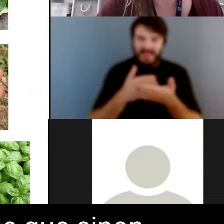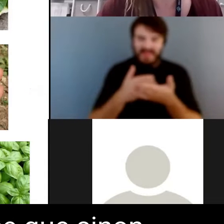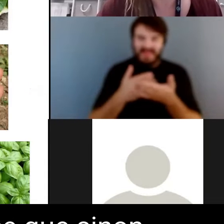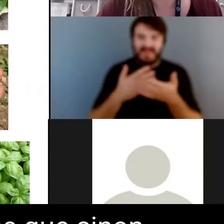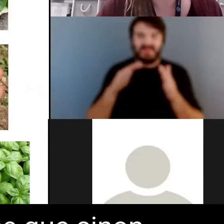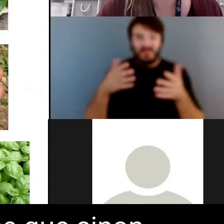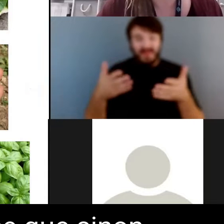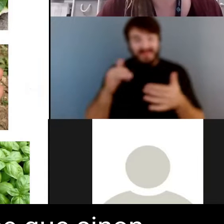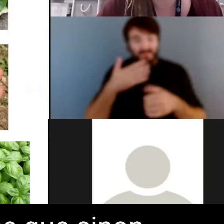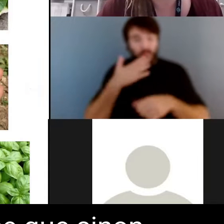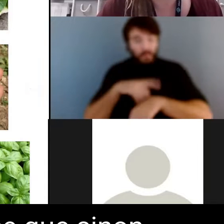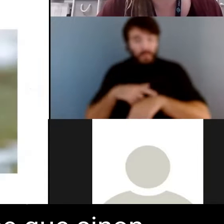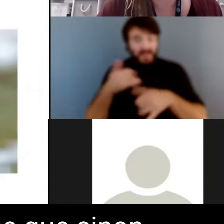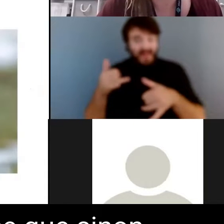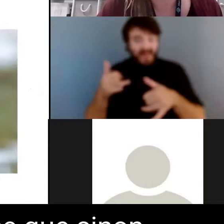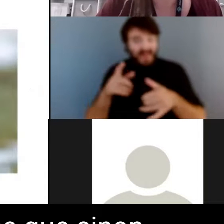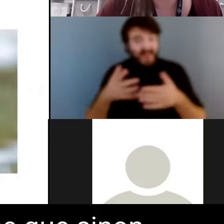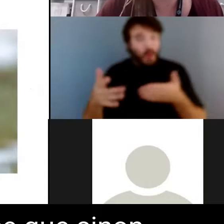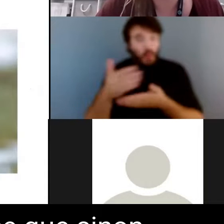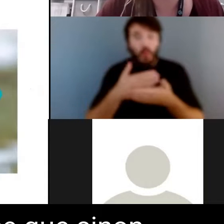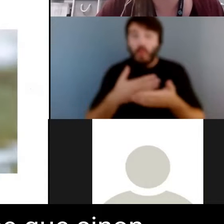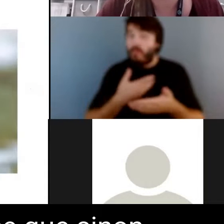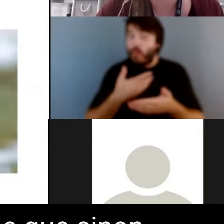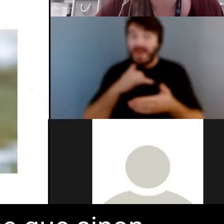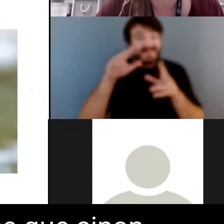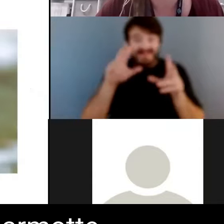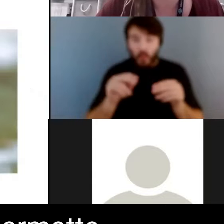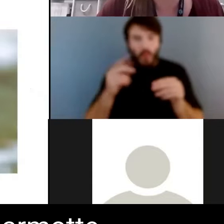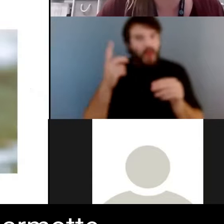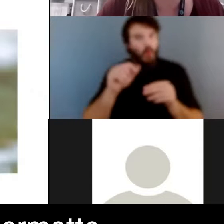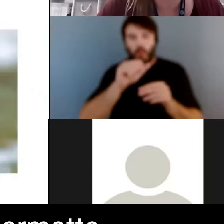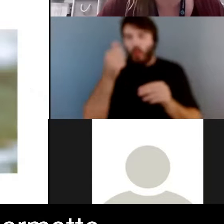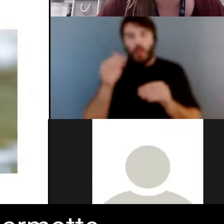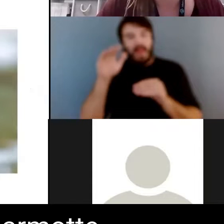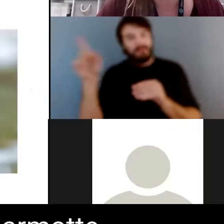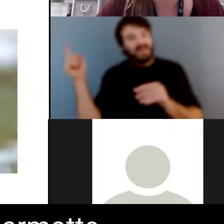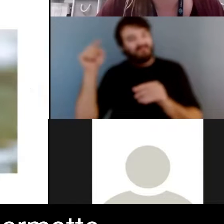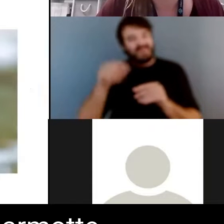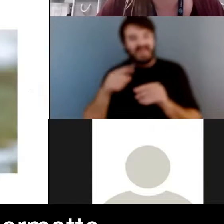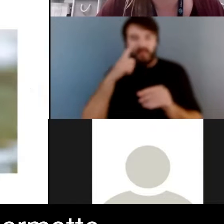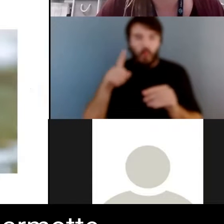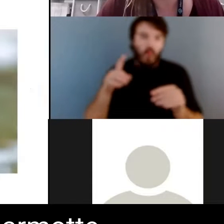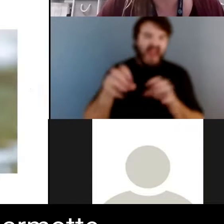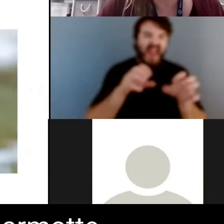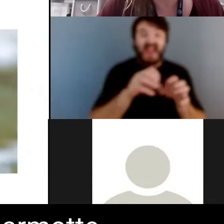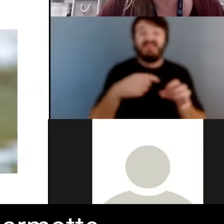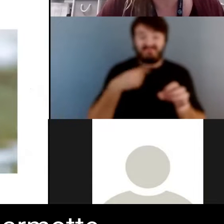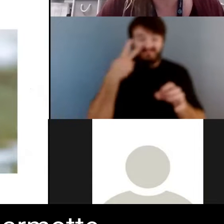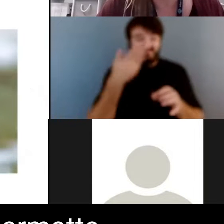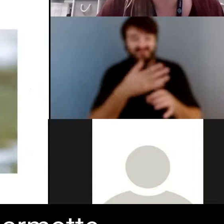Puis, c'est le temps de récolter parce que sinon, il y a quelqu'un d'autre qui va passer par là. Puis, dans notre cas, ce fut la